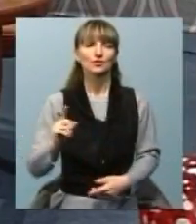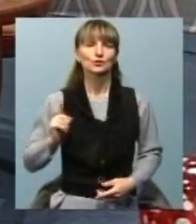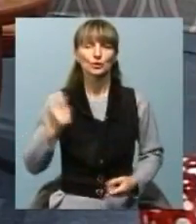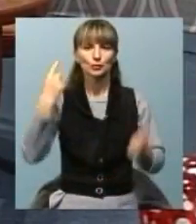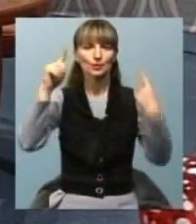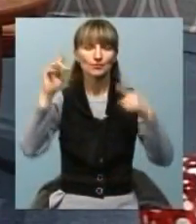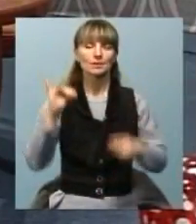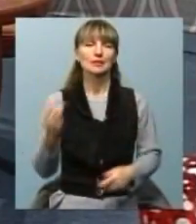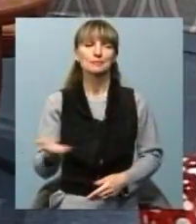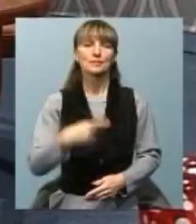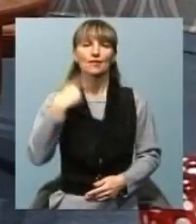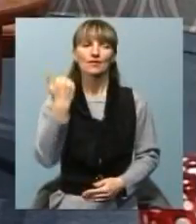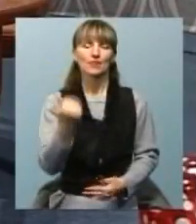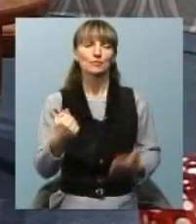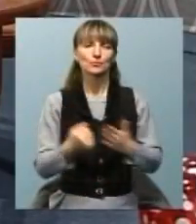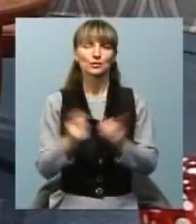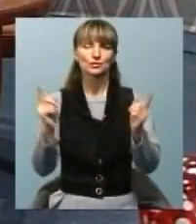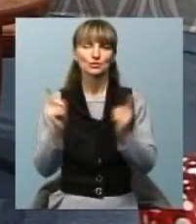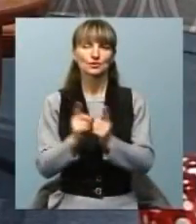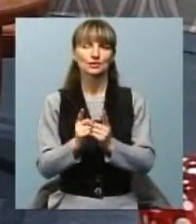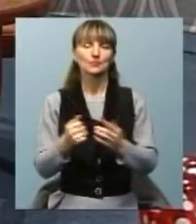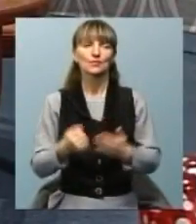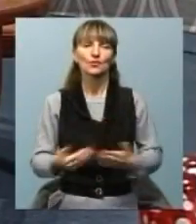далі мультфільм, і ми говоримо вам до зустрічей.